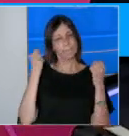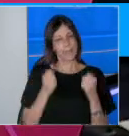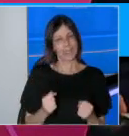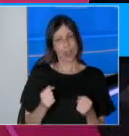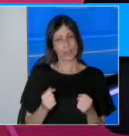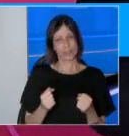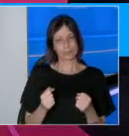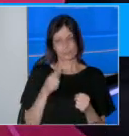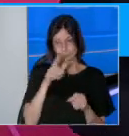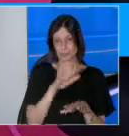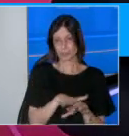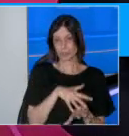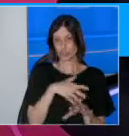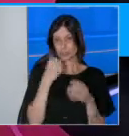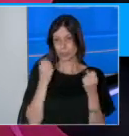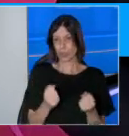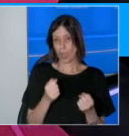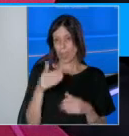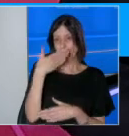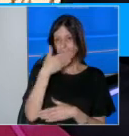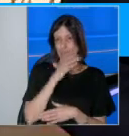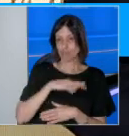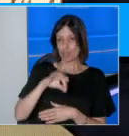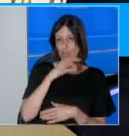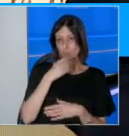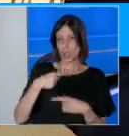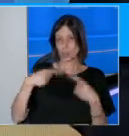בביטחון, אתה מרגיש בטוח במדינה שלנו היום?